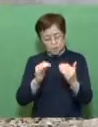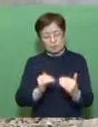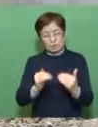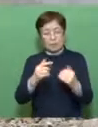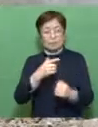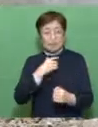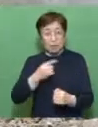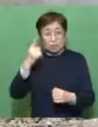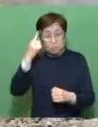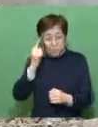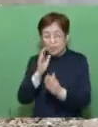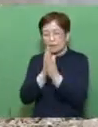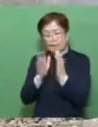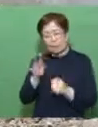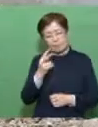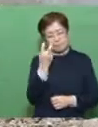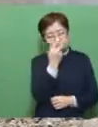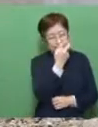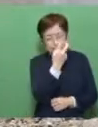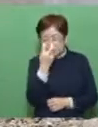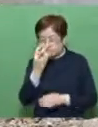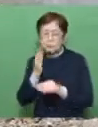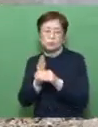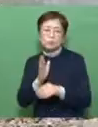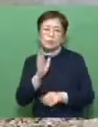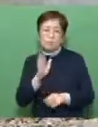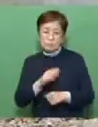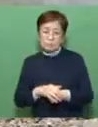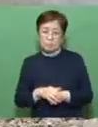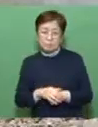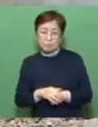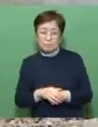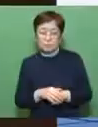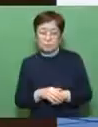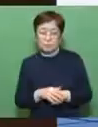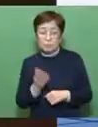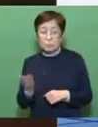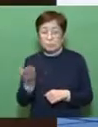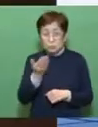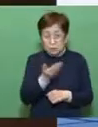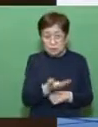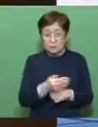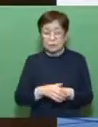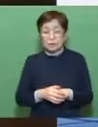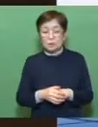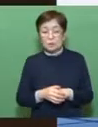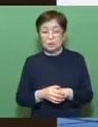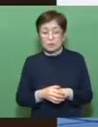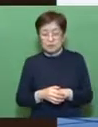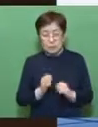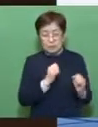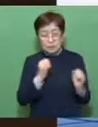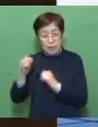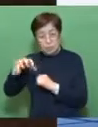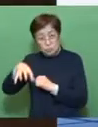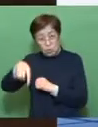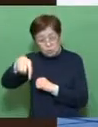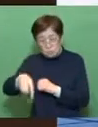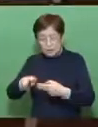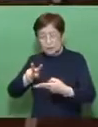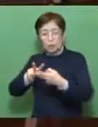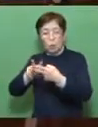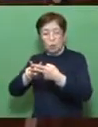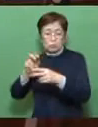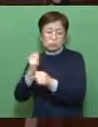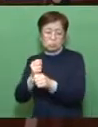権をさしていただいて対応していまいりますはいはいそれから避難所と井戸設置事業ってありますがうん